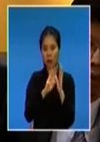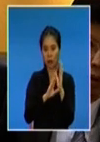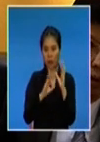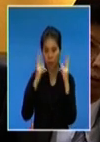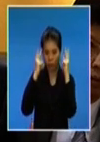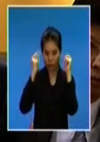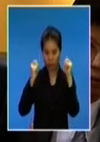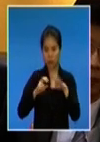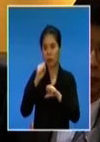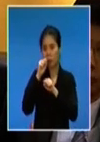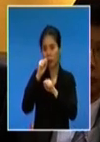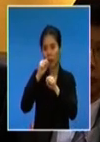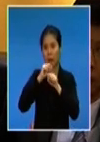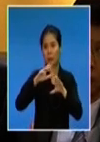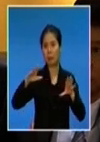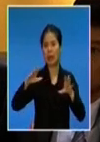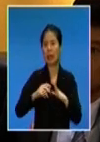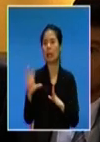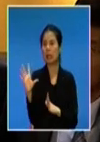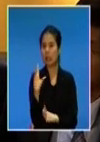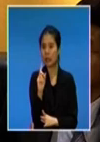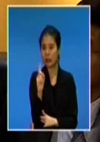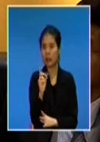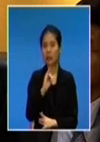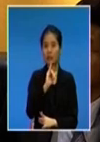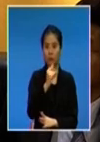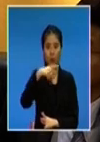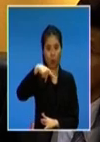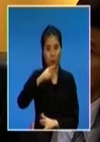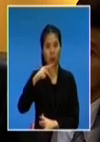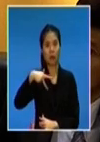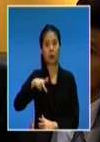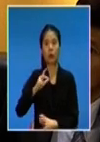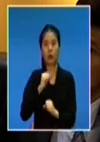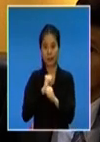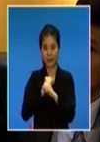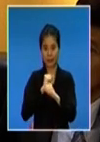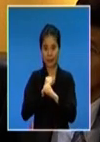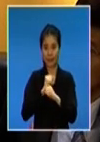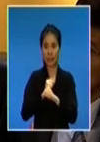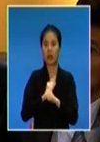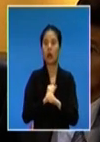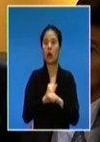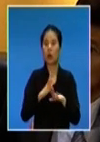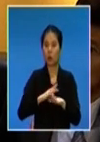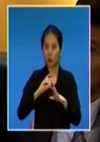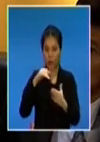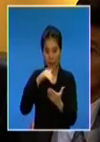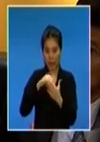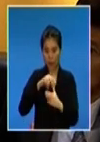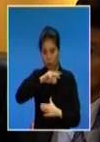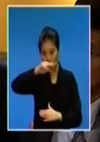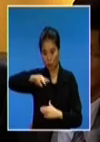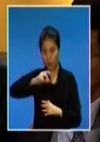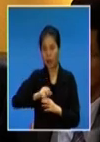เบียบสำนักนายกก็จบก็คือเป็นที่มาที่ว่าจปถอันเนี้ยจะส่งผลแล้วมันจะค่อยขยายไปแต่ว่าหลักการเนี่ยเราบังคับ